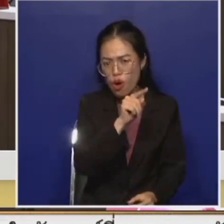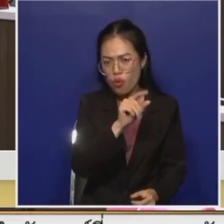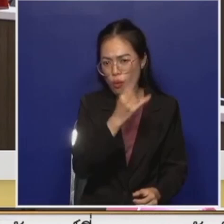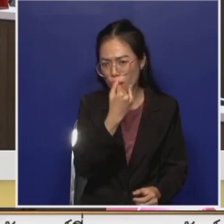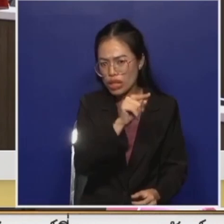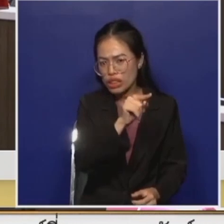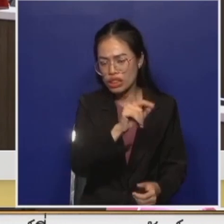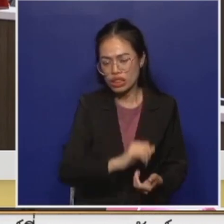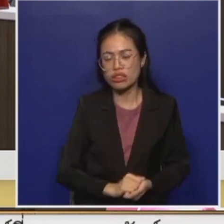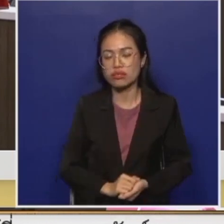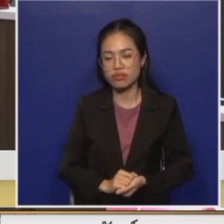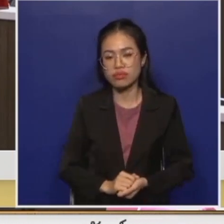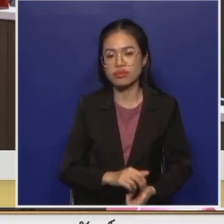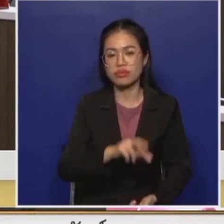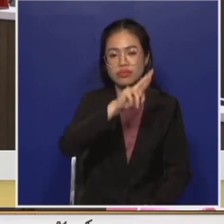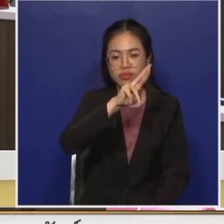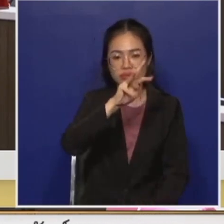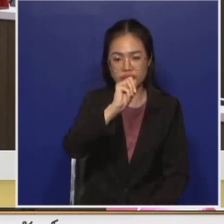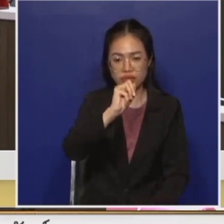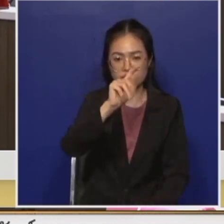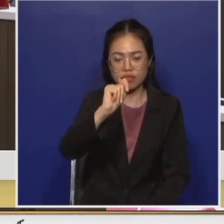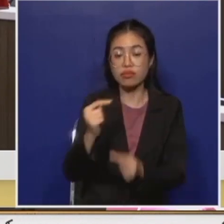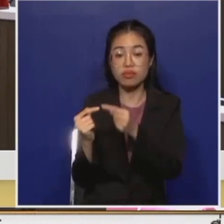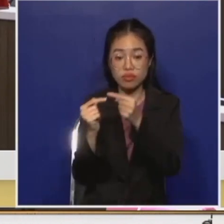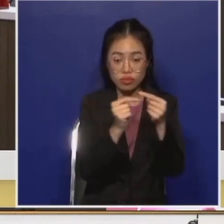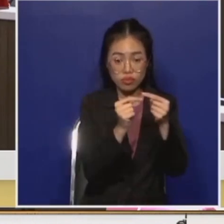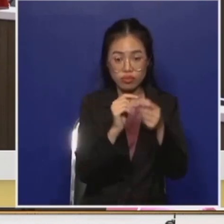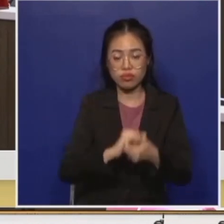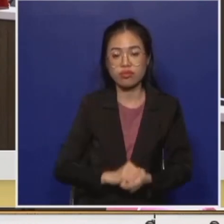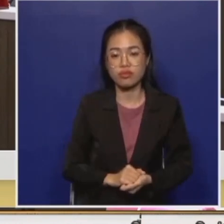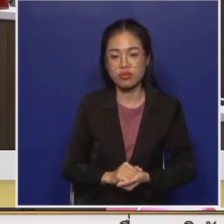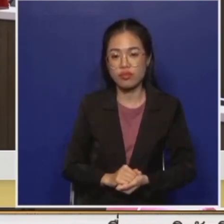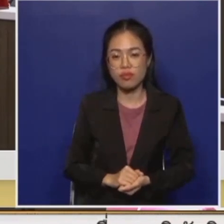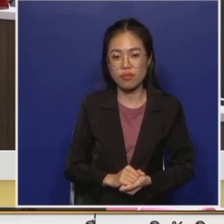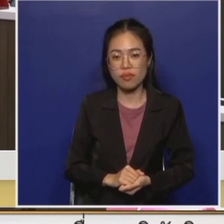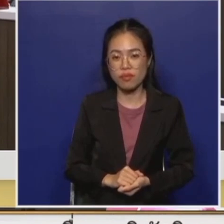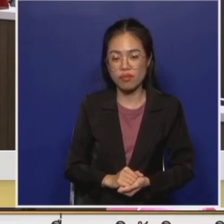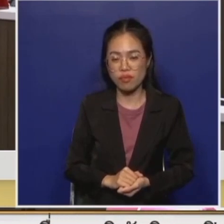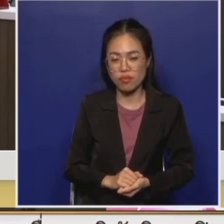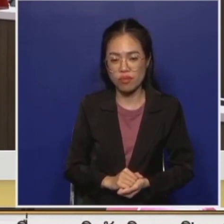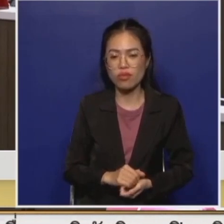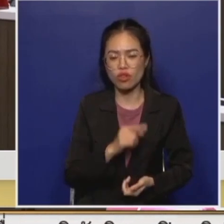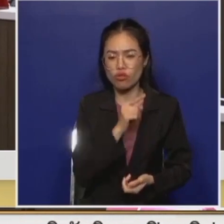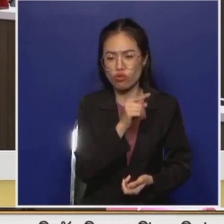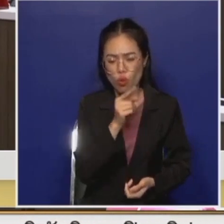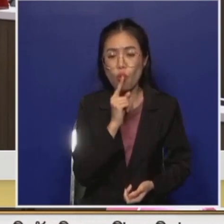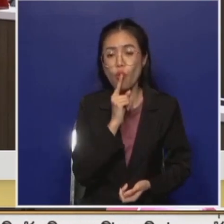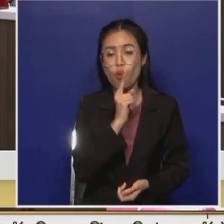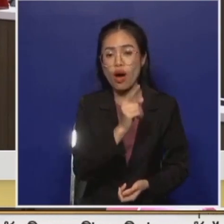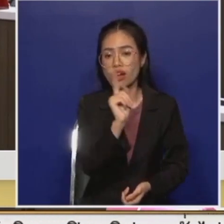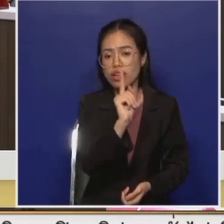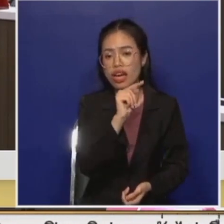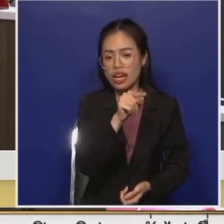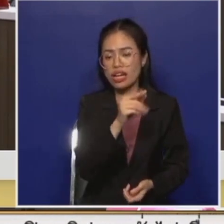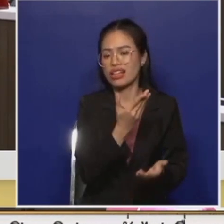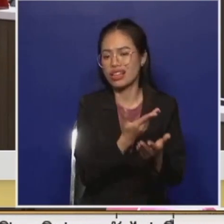ท่าน รทานต่ไปครทาน รำตี้ท่านนี้ถูกกลาวหาว่า เป็นผู้เออรประโยช์ให้กับ